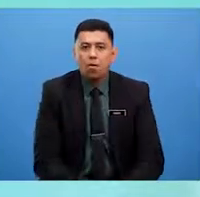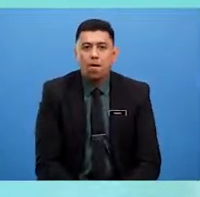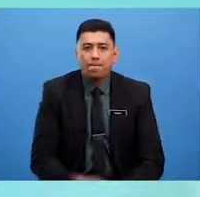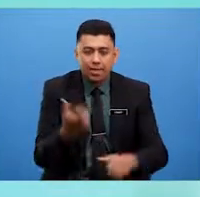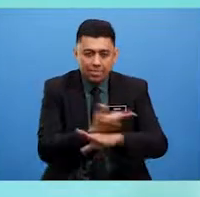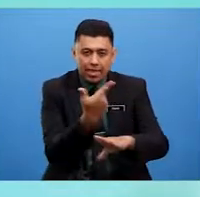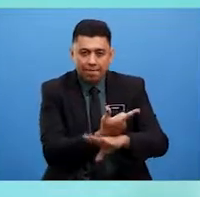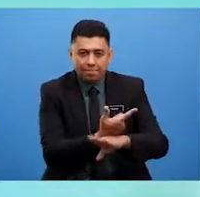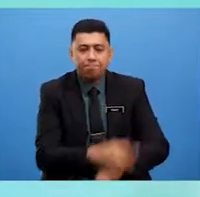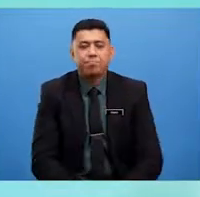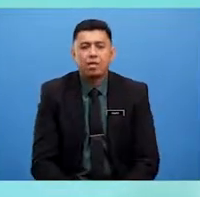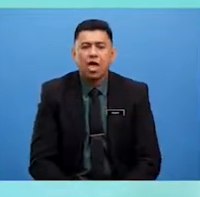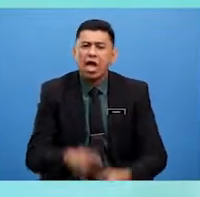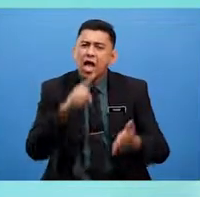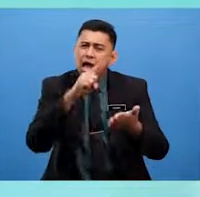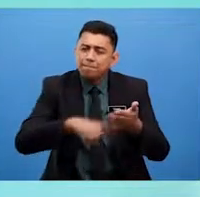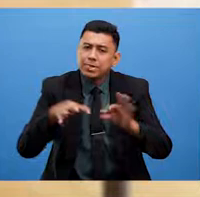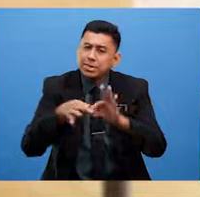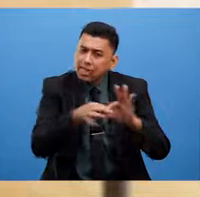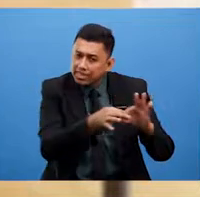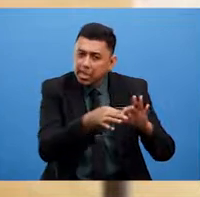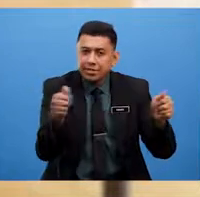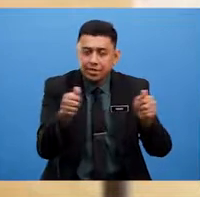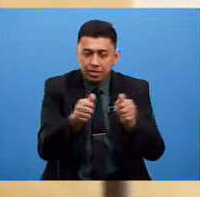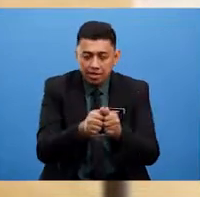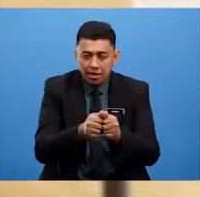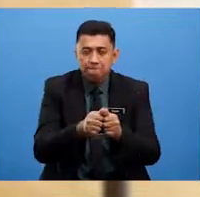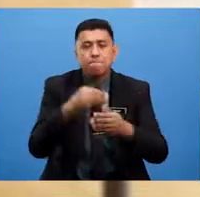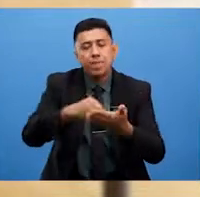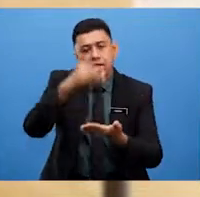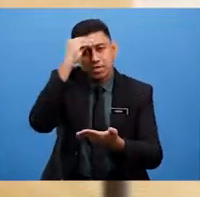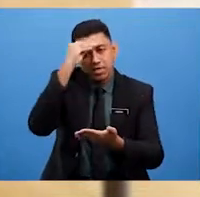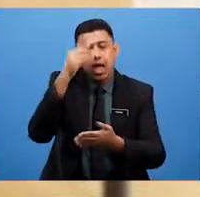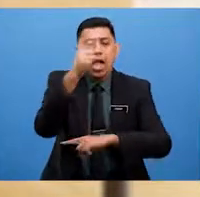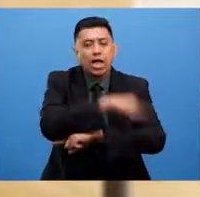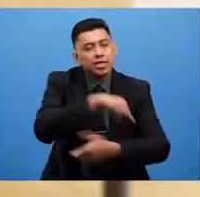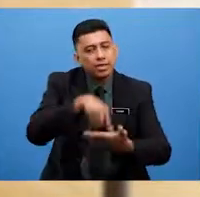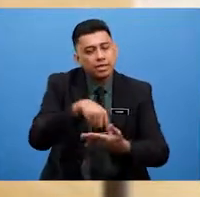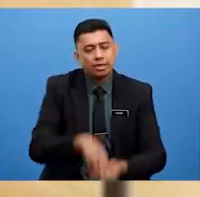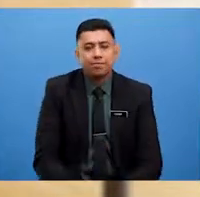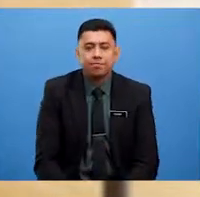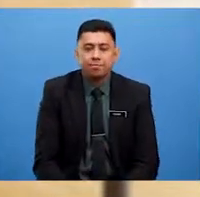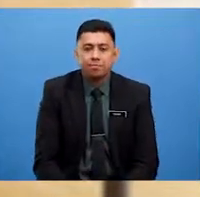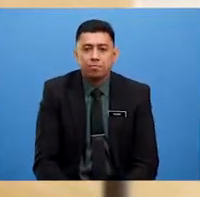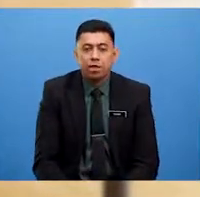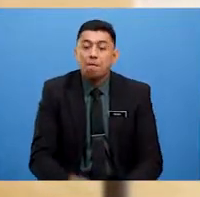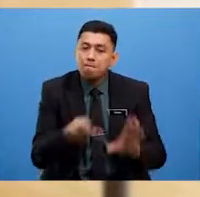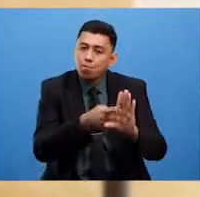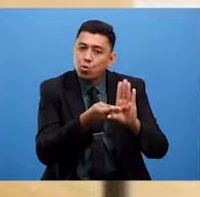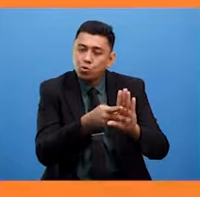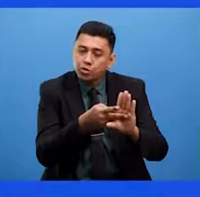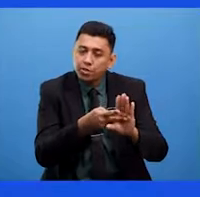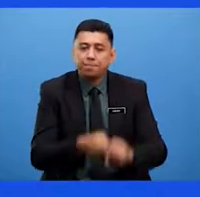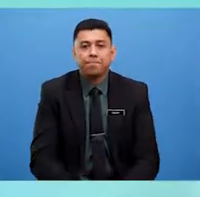sesi pembelajaran kita pada kali ini? Ya, pada episod kali ini, cikgu akan berkongsi